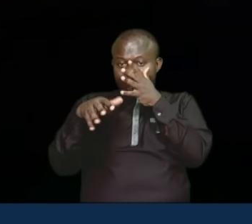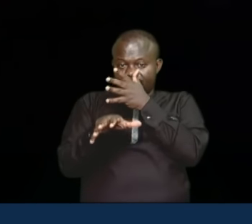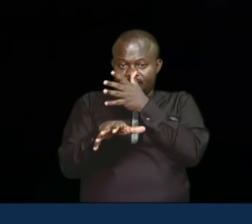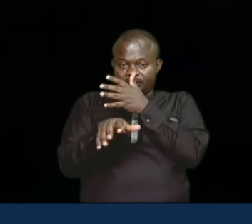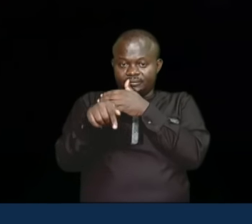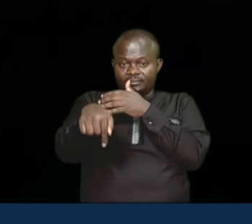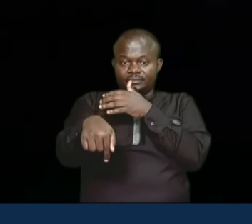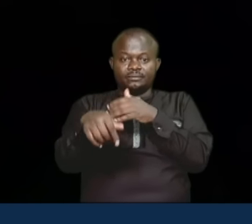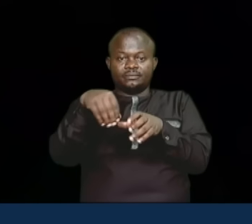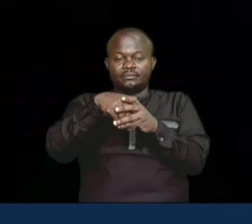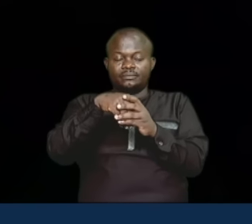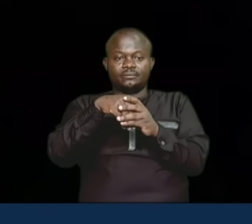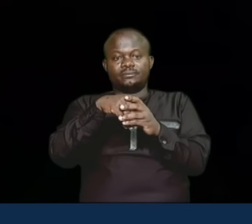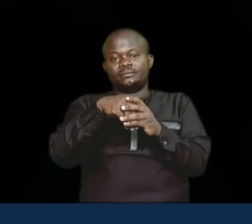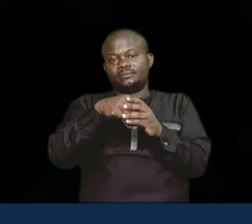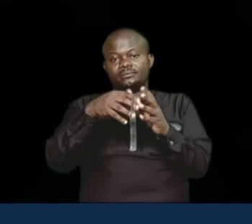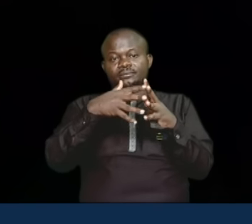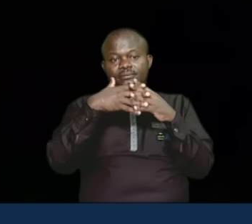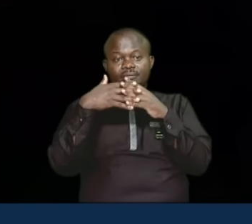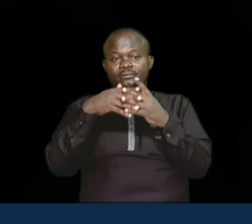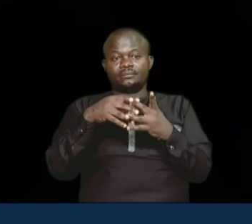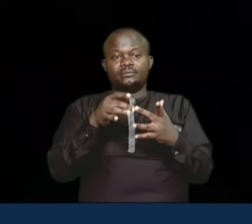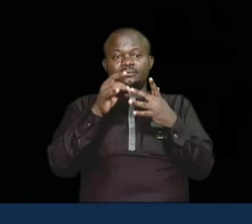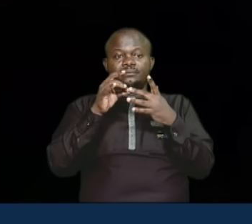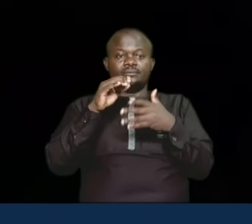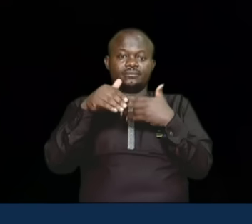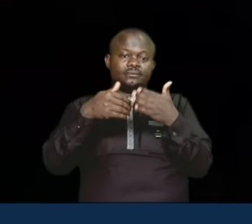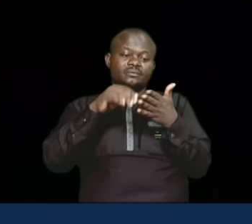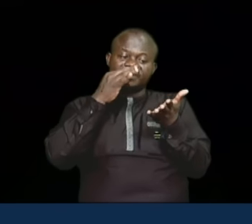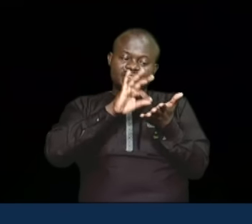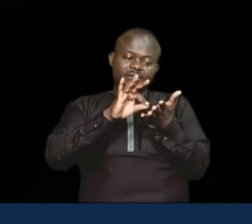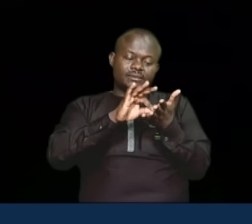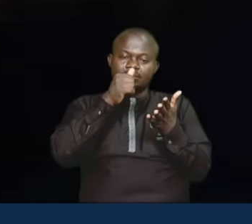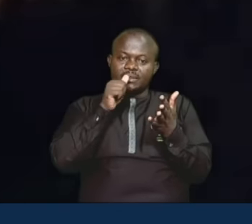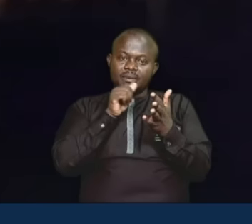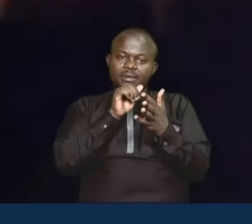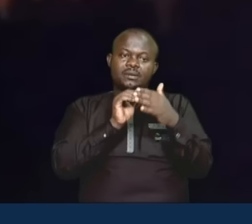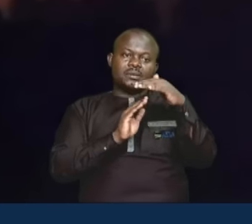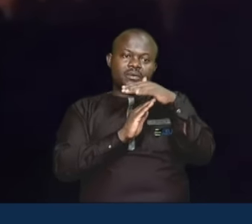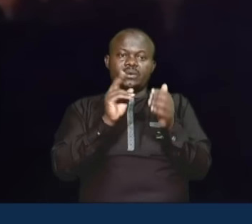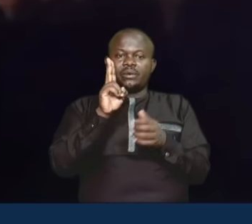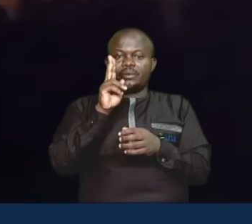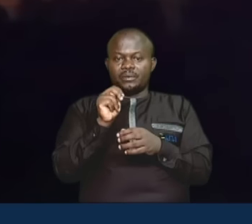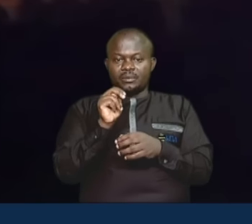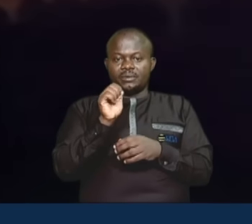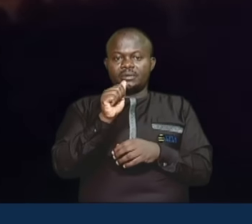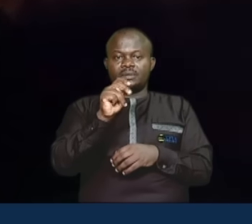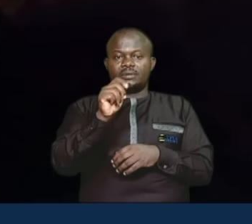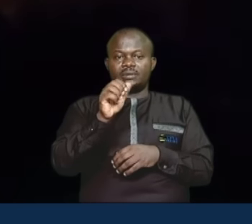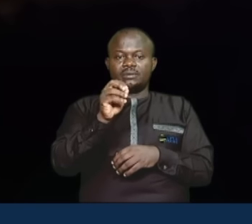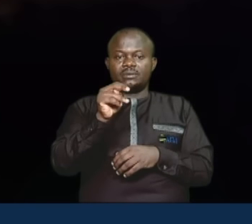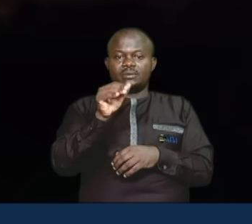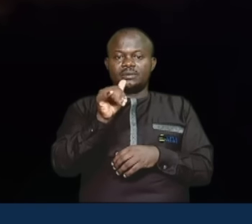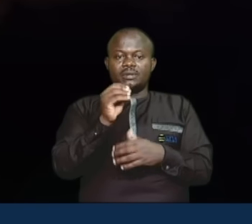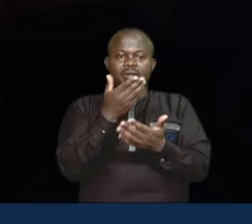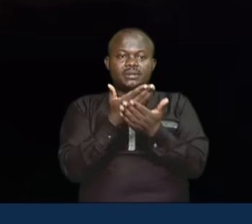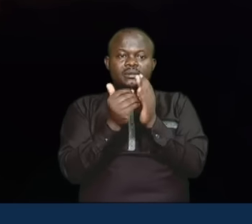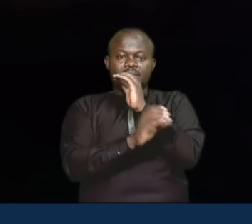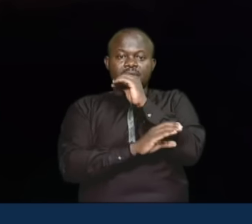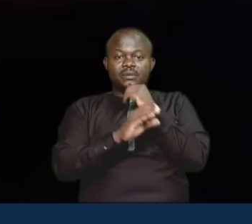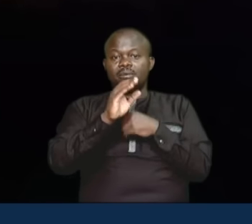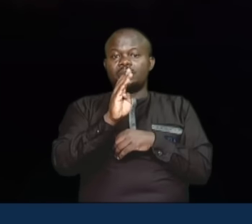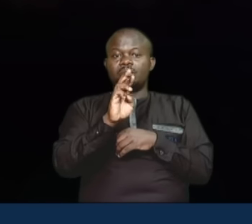ndi harimo na Leta Zunze za Amerika by'umwihariko aba rero bandikiye umunyamanga mukuru wa Loni Antonio Guterres ibaruwa ifunguye isaba ko igihugu cy'u